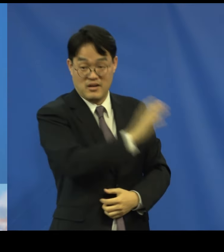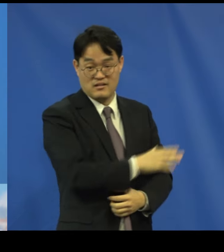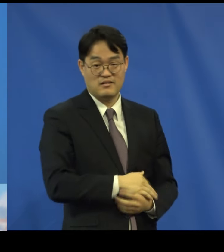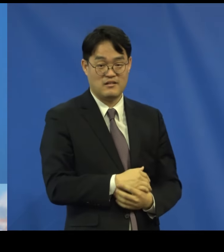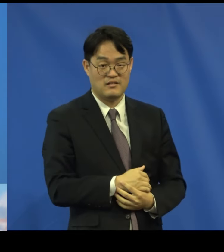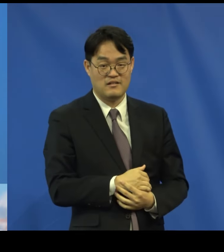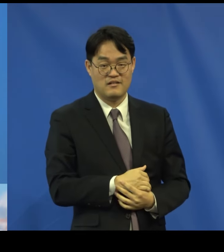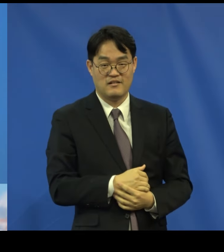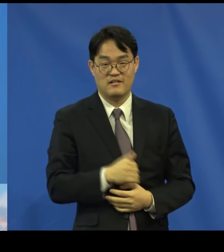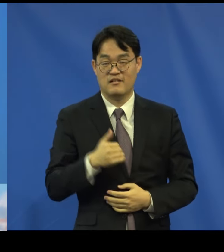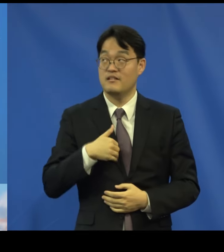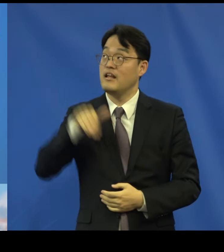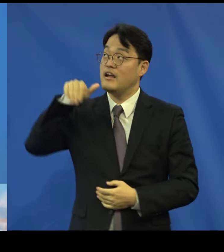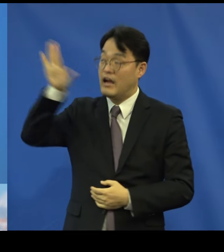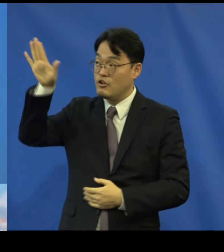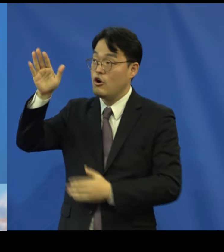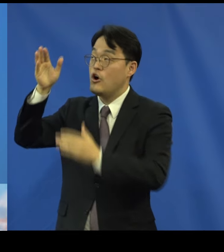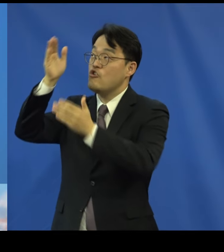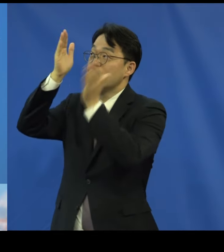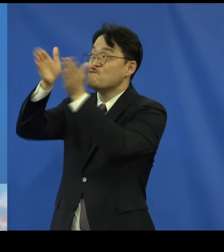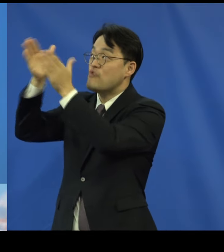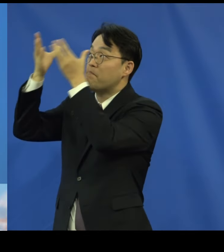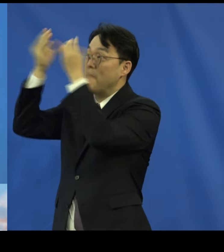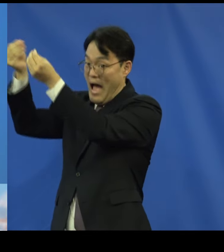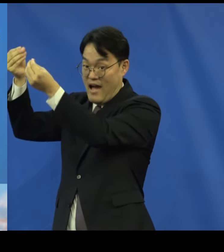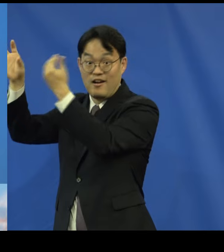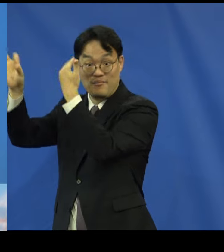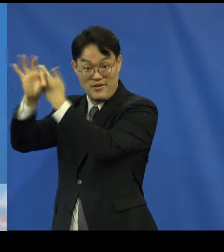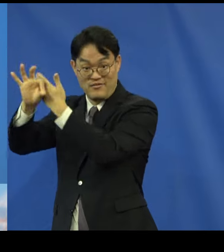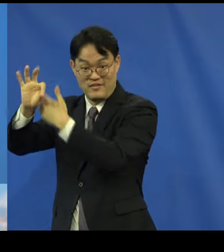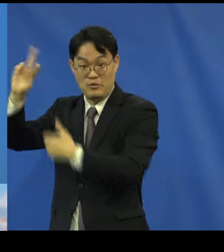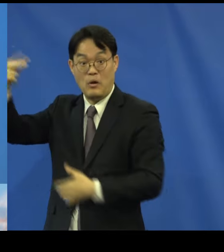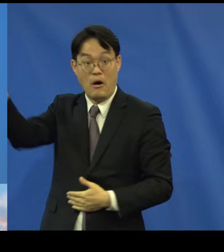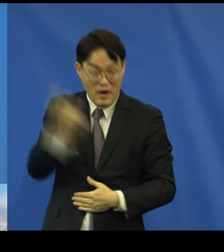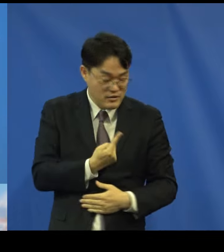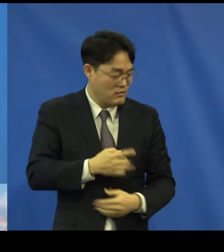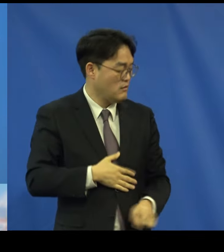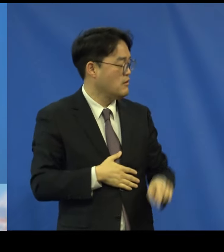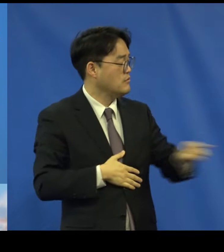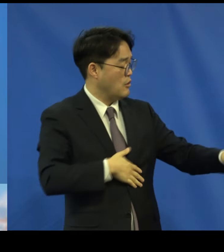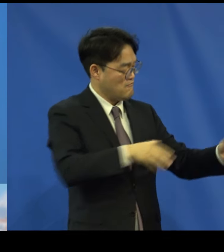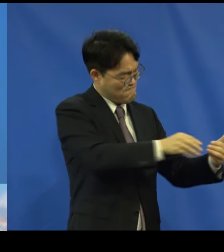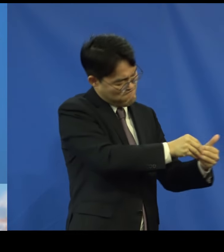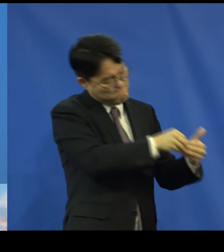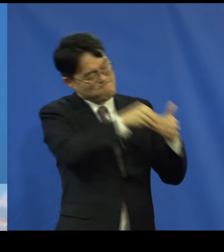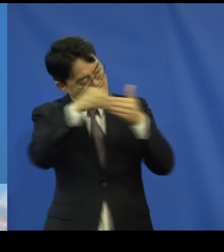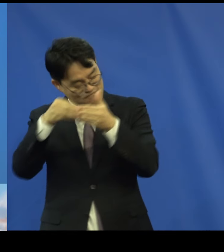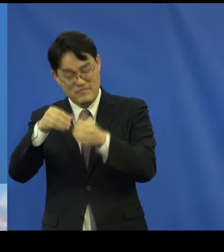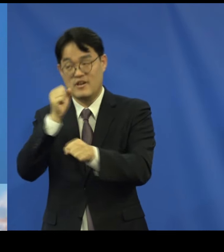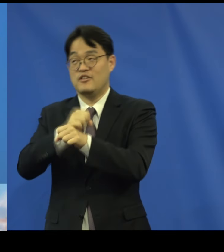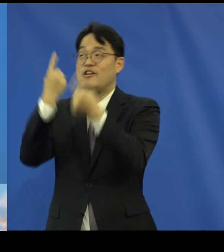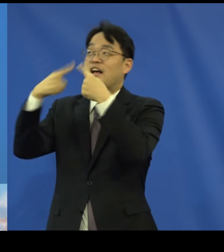위하여 거처를 예비하면 내가 다시 와서 너희를 내게로 영접하여 나 있는 곳에 너희도 있게 하리라.